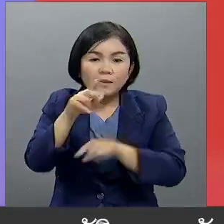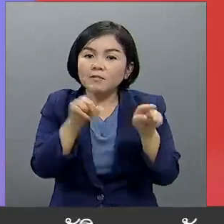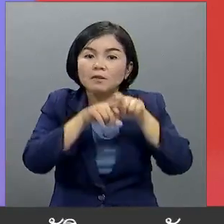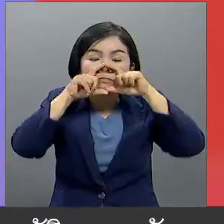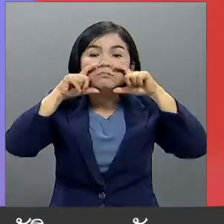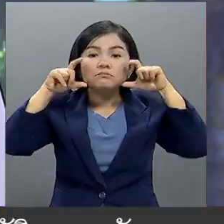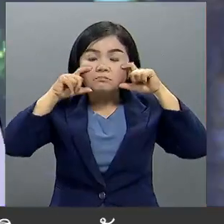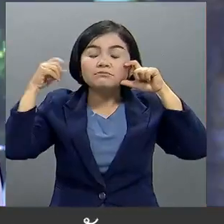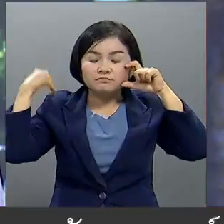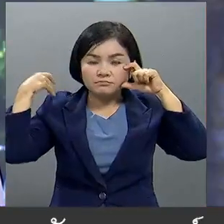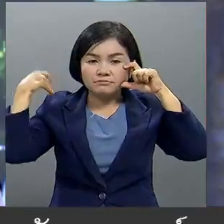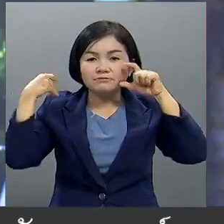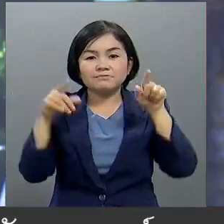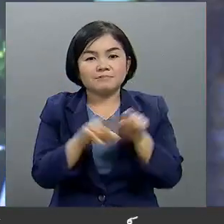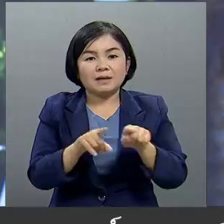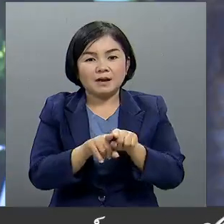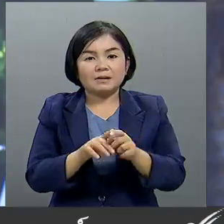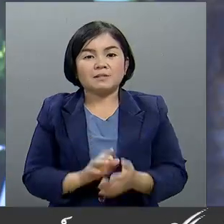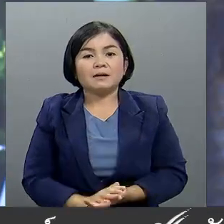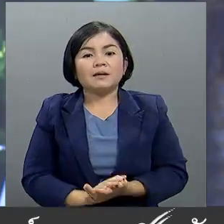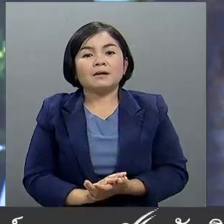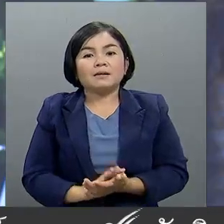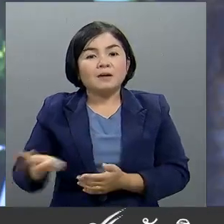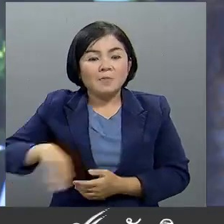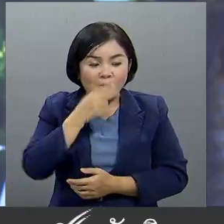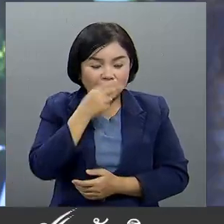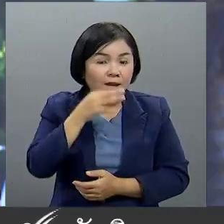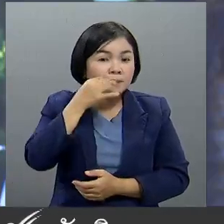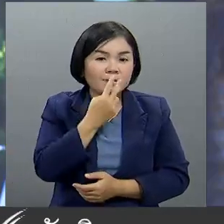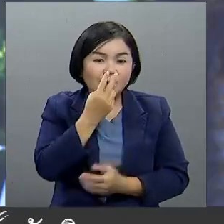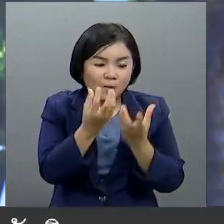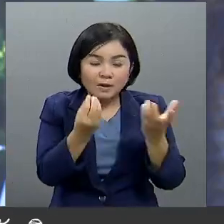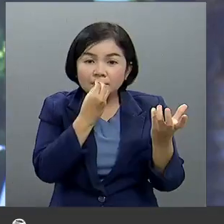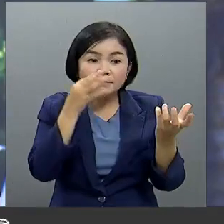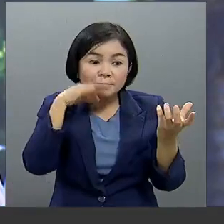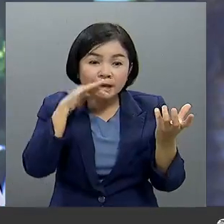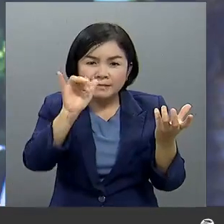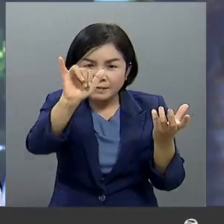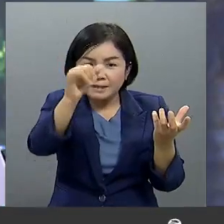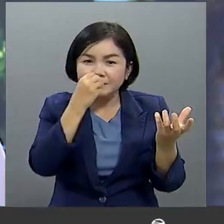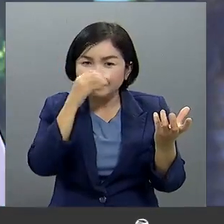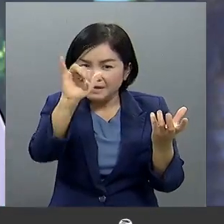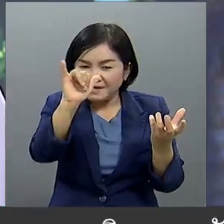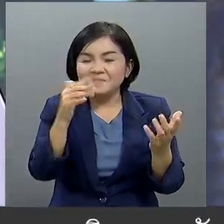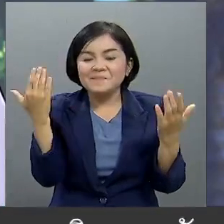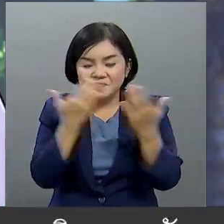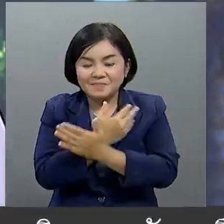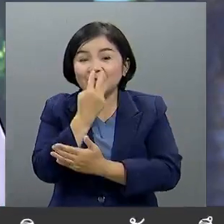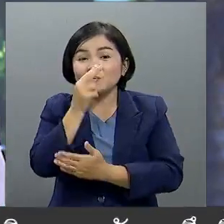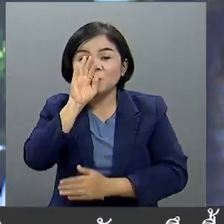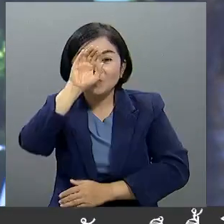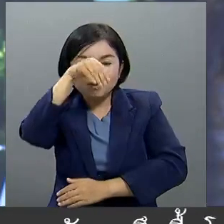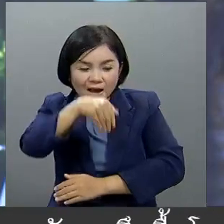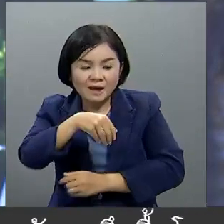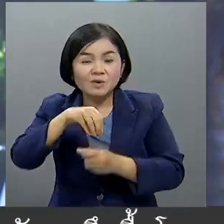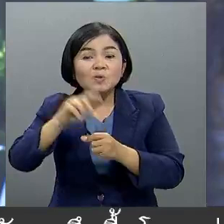กันอยู่ครับ ถึงกันนั้นก็ดีแต่ละคนคิดถึงของกินแต่ยังไม่ให้กินนะคะคุณผู้ชมพาไปดูช้างกันหน่อยที่จังหวัดสุรินทร์ถิ่นช้าง